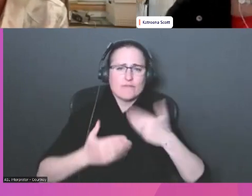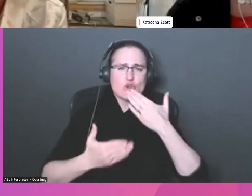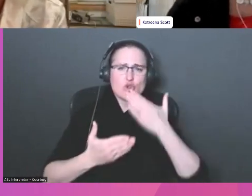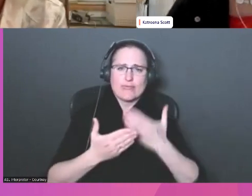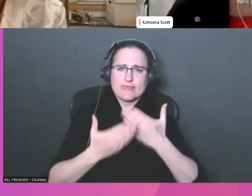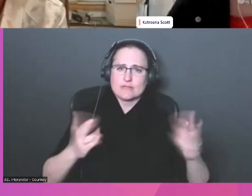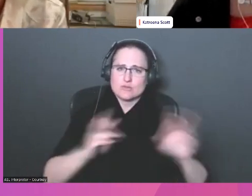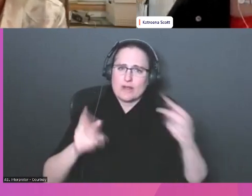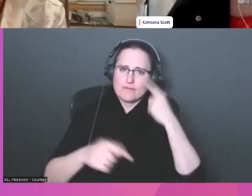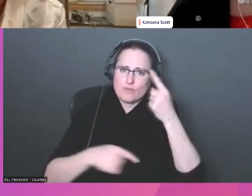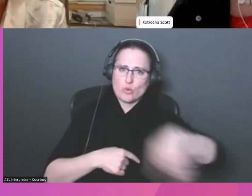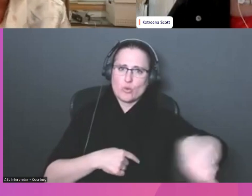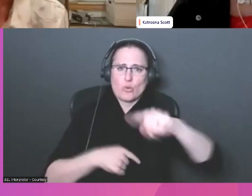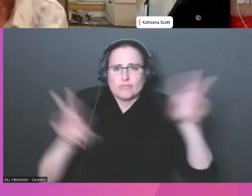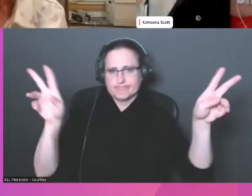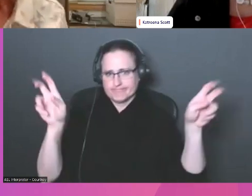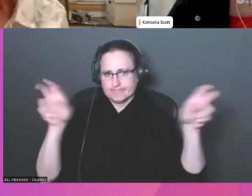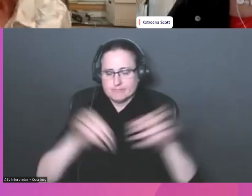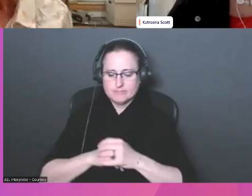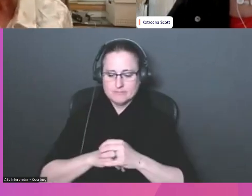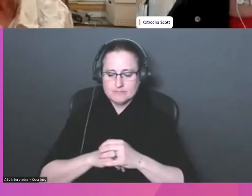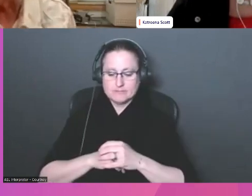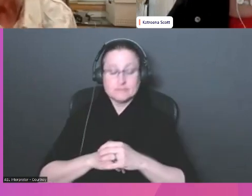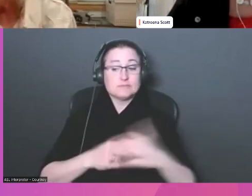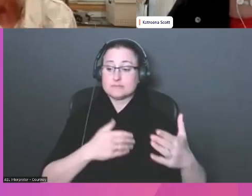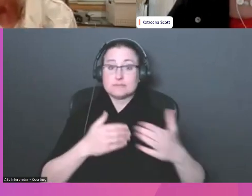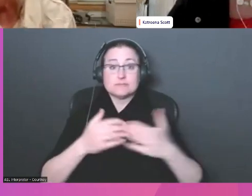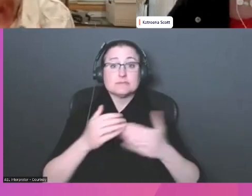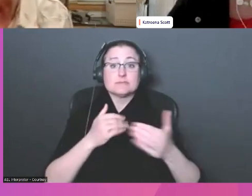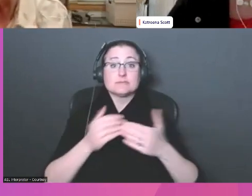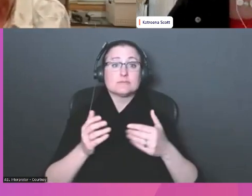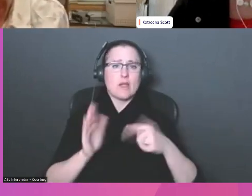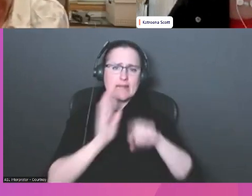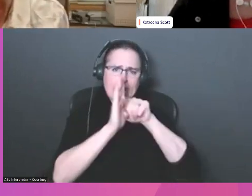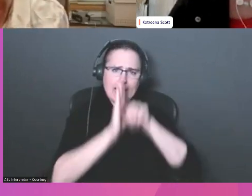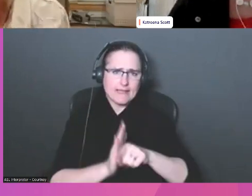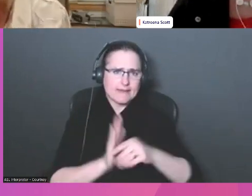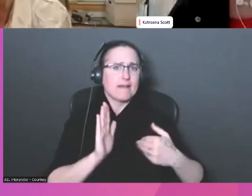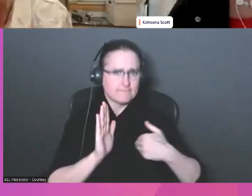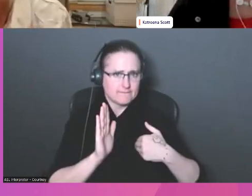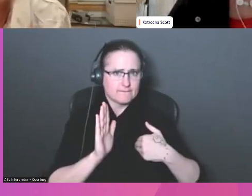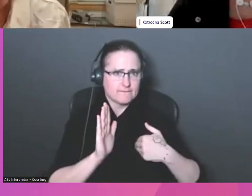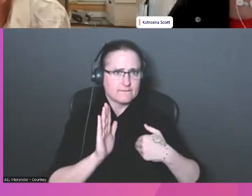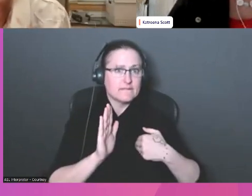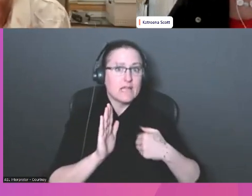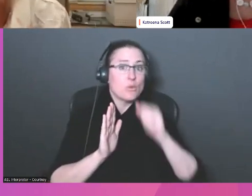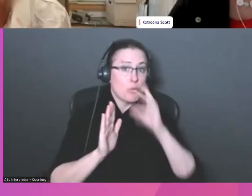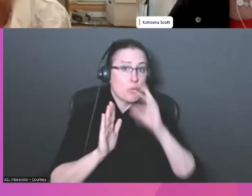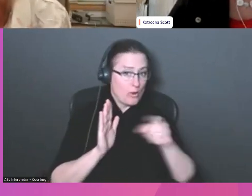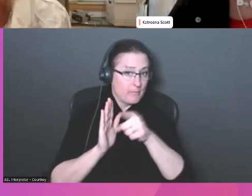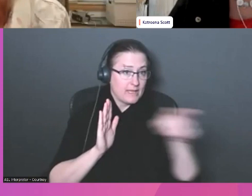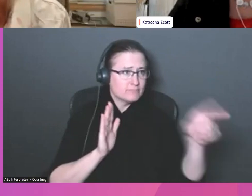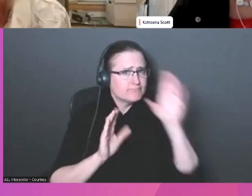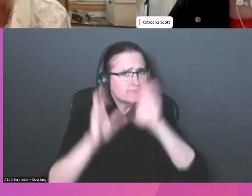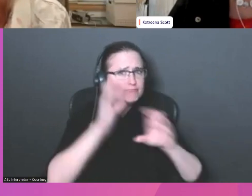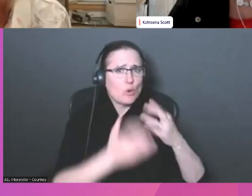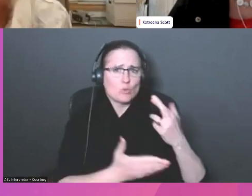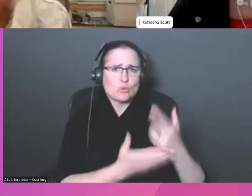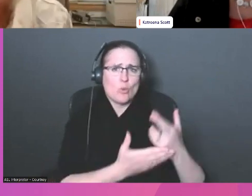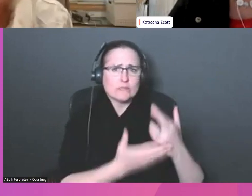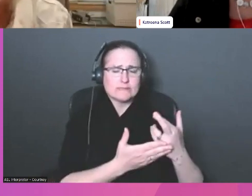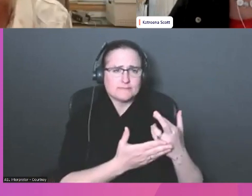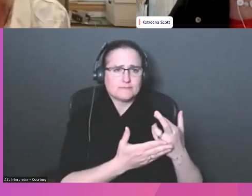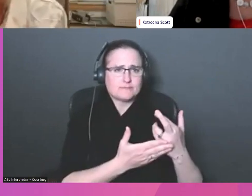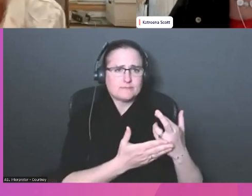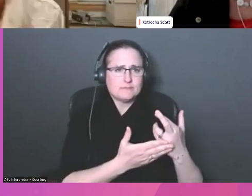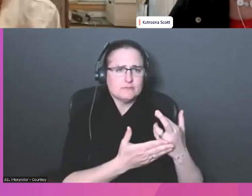d'essayer, le créateur vous promet des belles choses ». Donc, nous avons conclu que malgré tous ces points négatifs, les